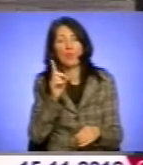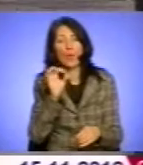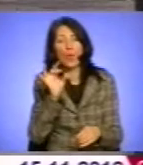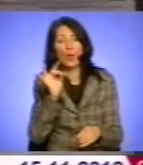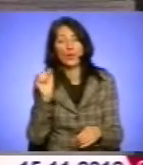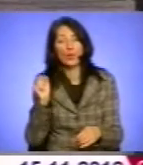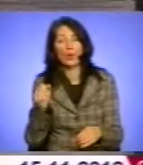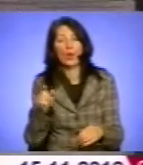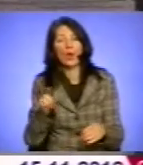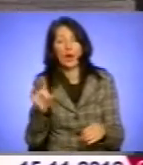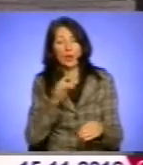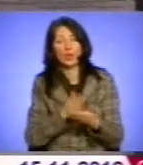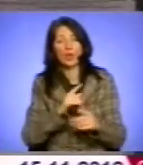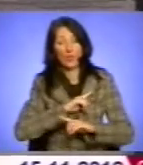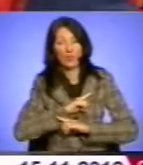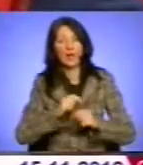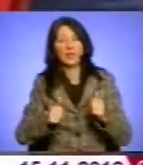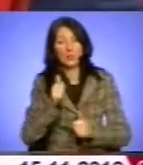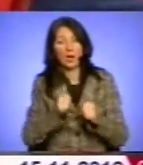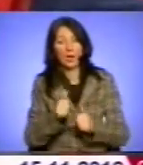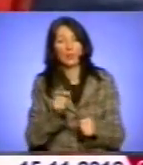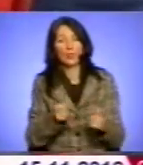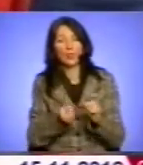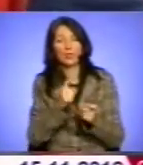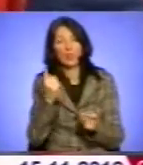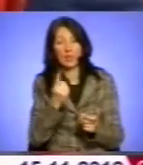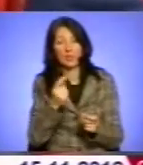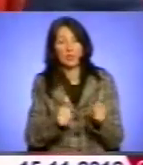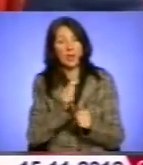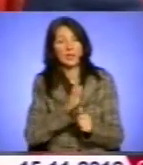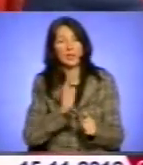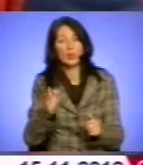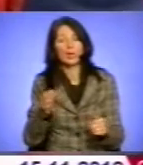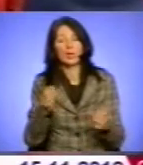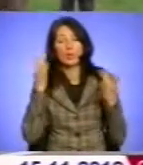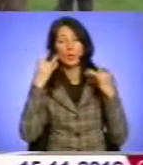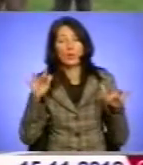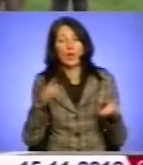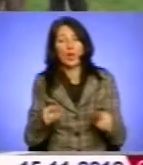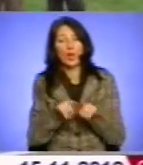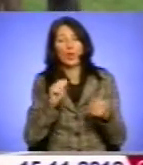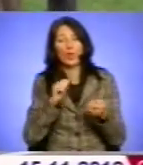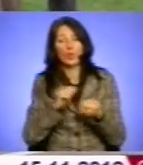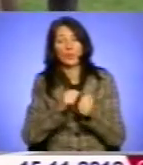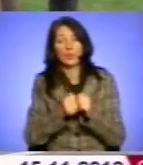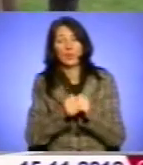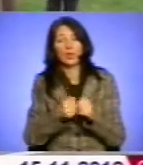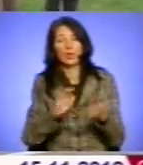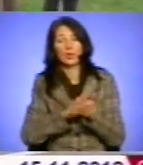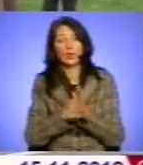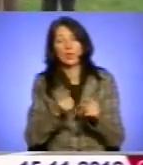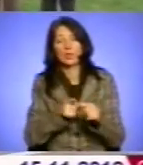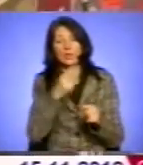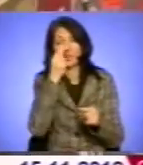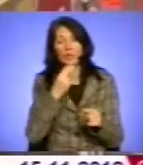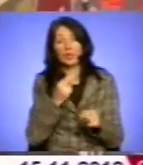фінал змагань, де боролися за першість. Змагання не стали для газовиків сюрпризом, адже усунення подібних аварійних ситуацій – це їх звичний